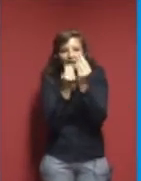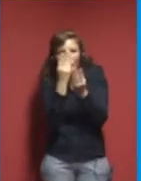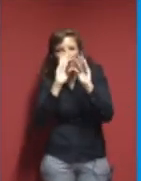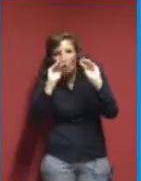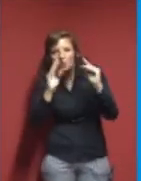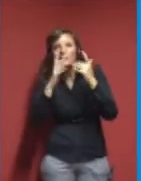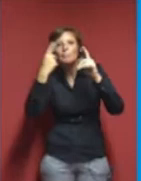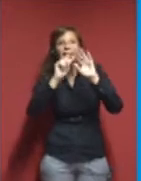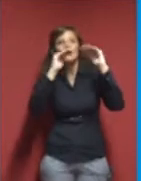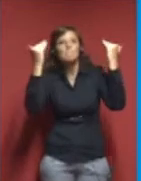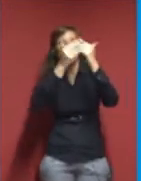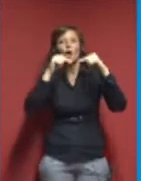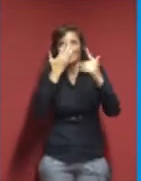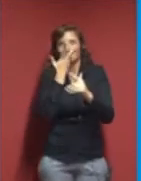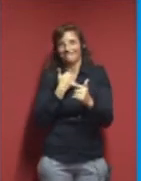mondo, ma